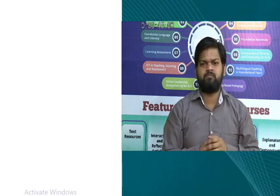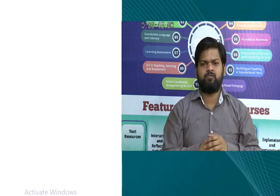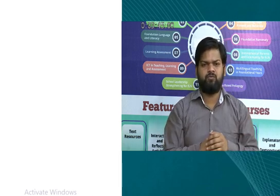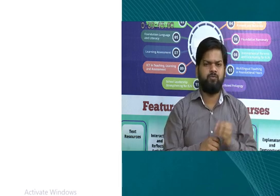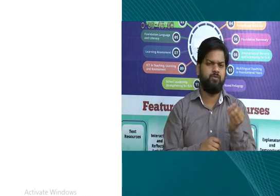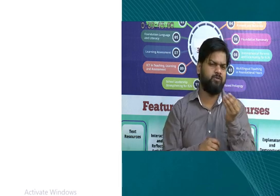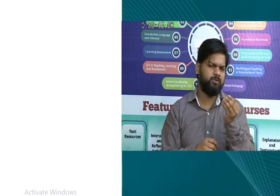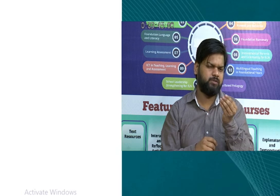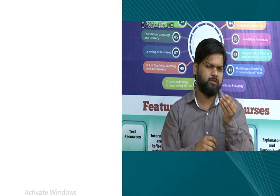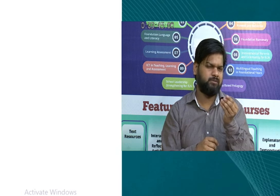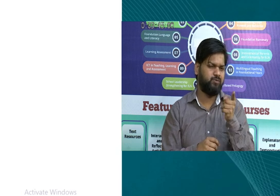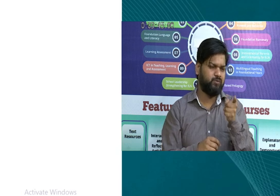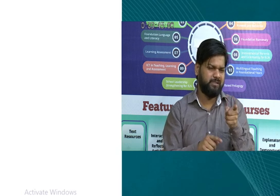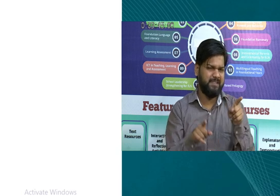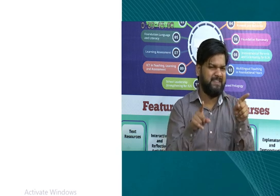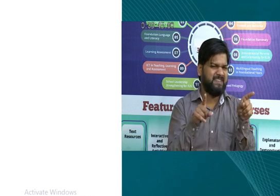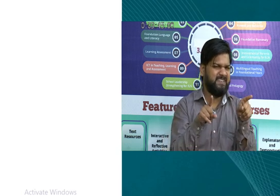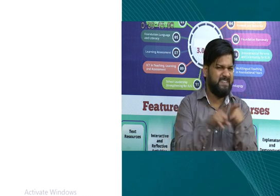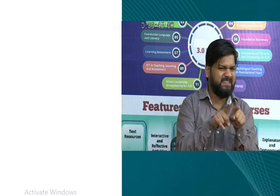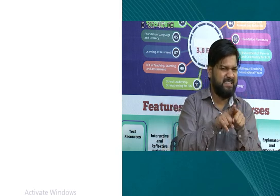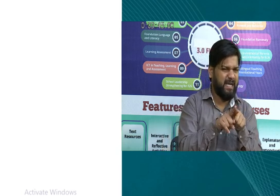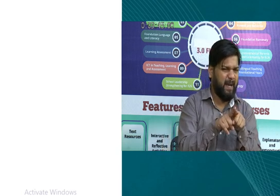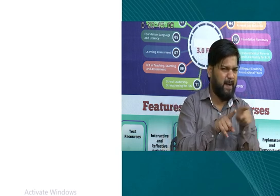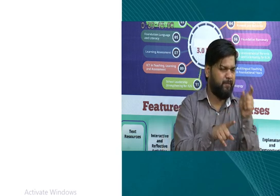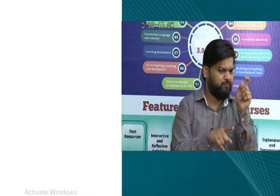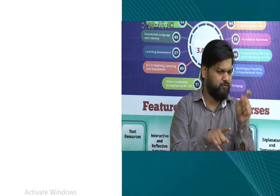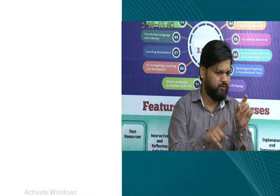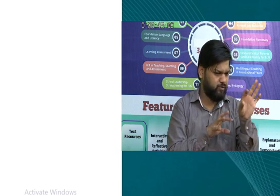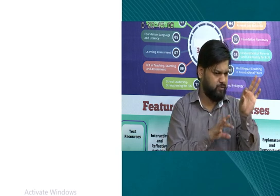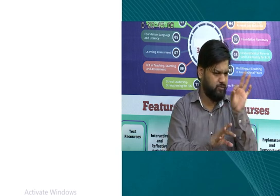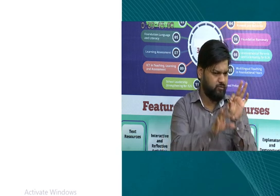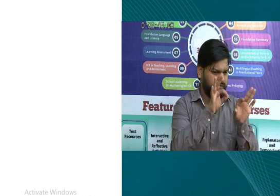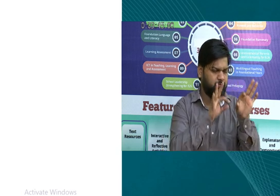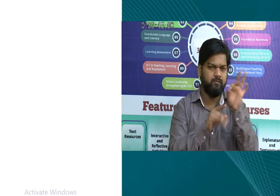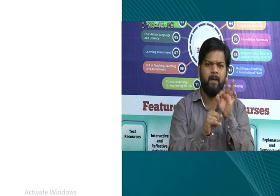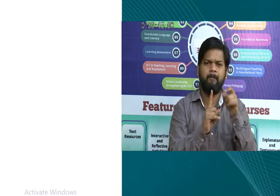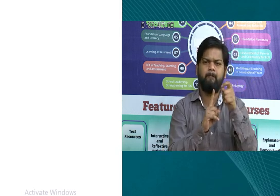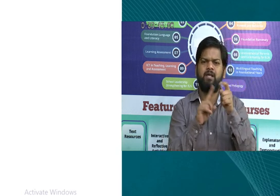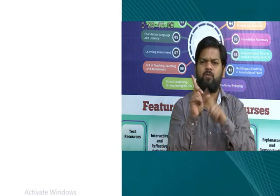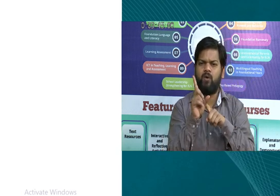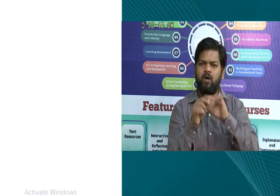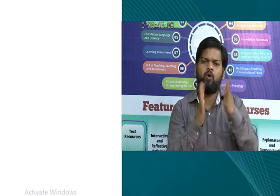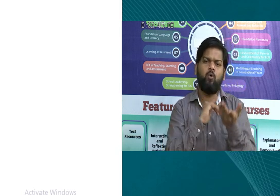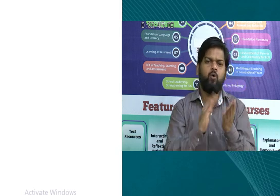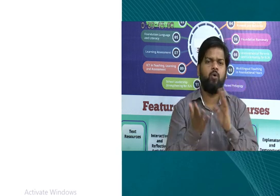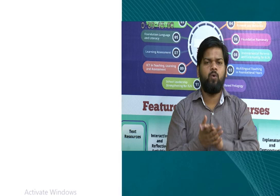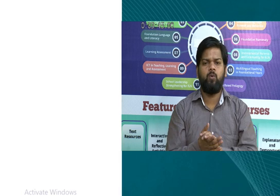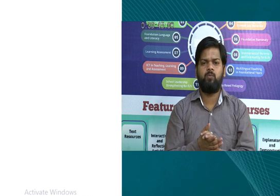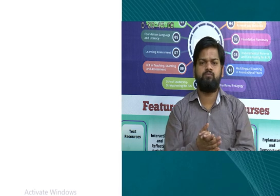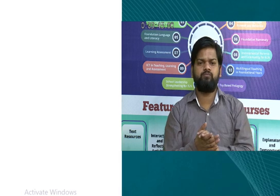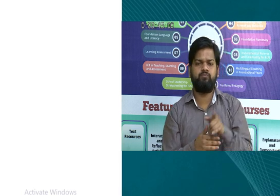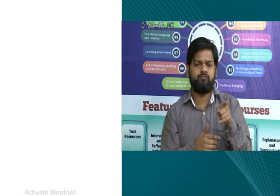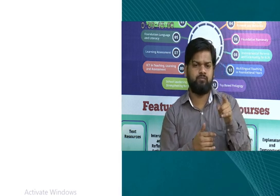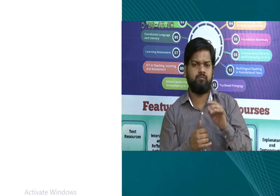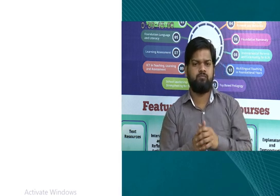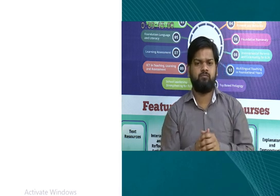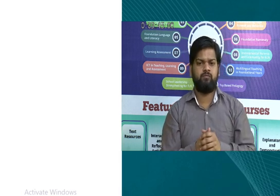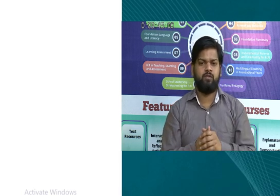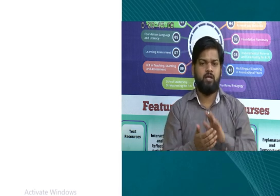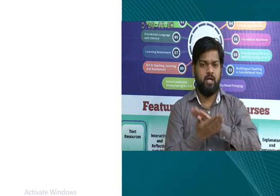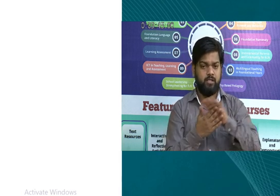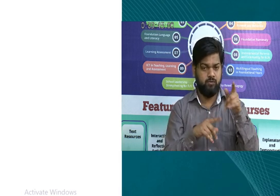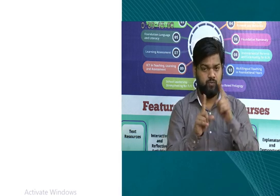जिसके लिए छात्र किसी भी मुहावरे या किसी भी शब्द के पर्यायवाची उनको समानार्थियों को ढूंढने में उसके रुचि कैसे बधाई जाए तो